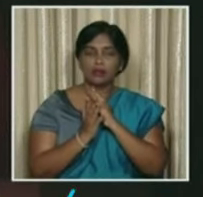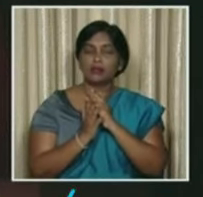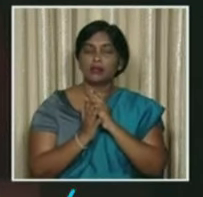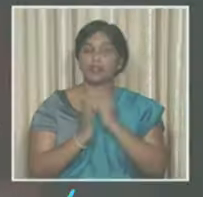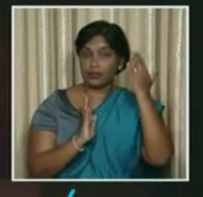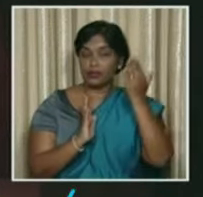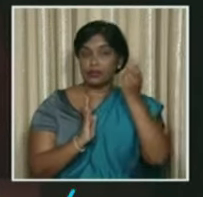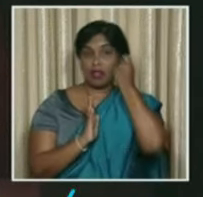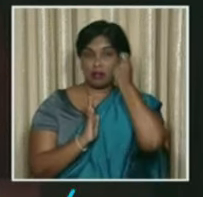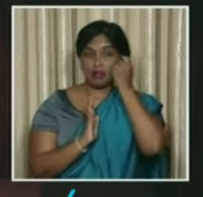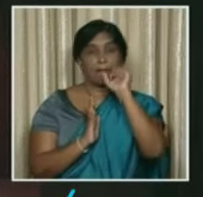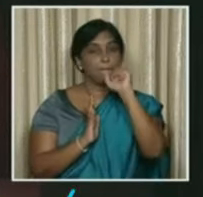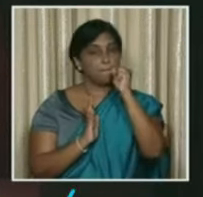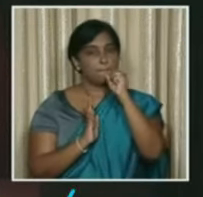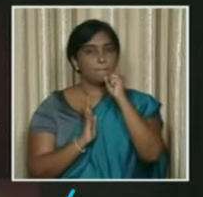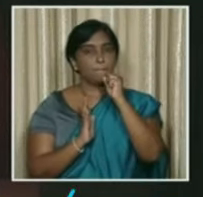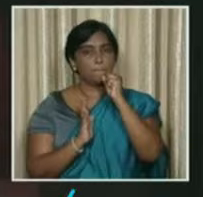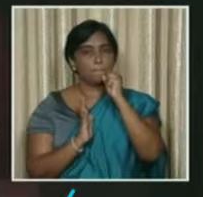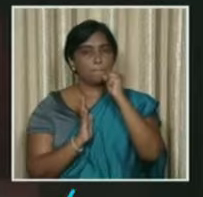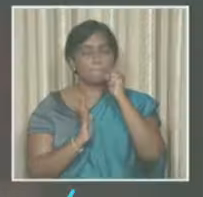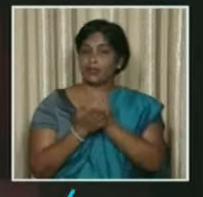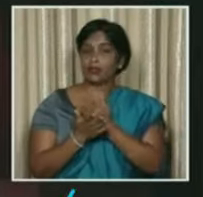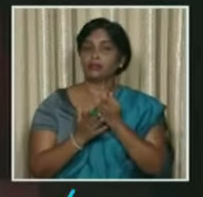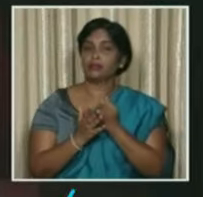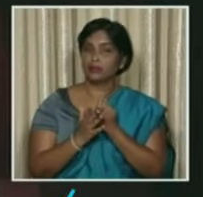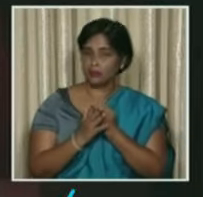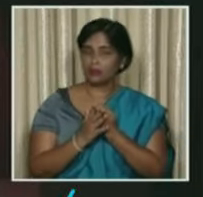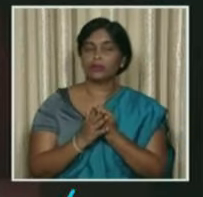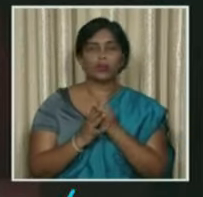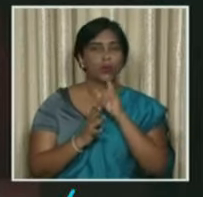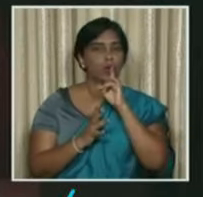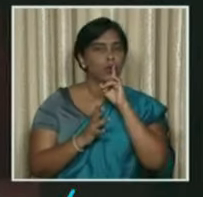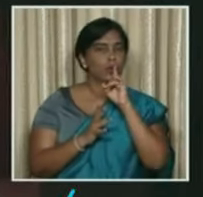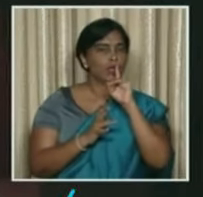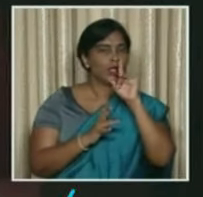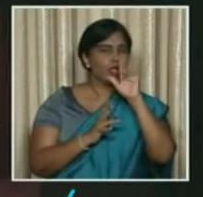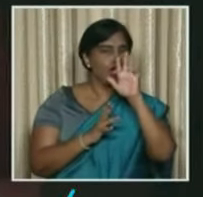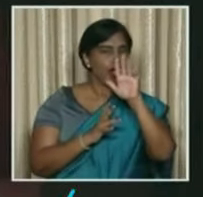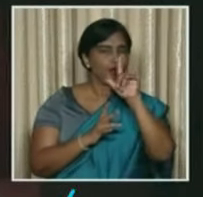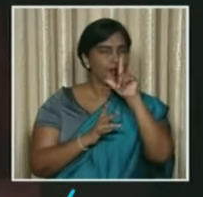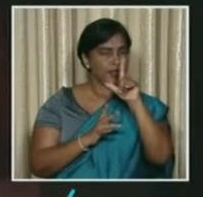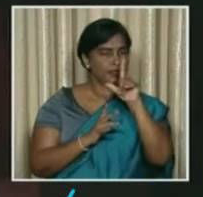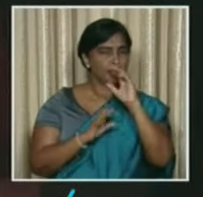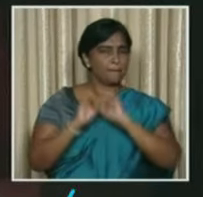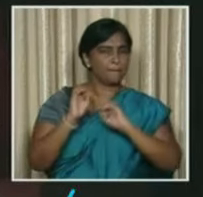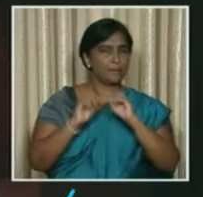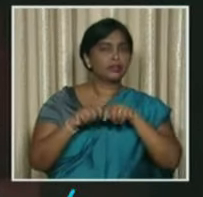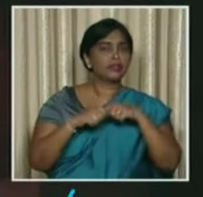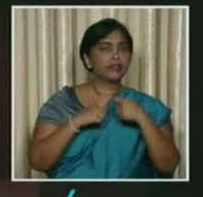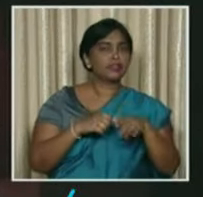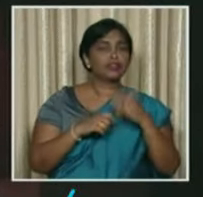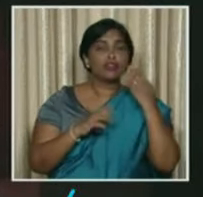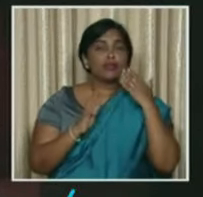Panahak Pamana, Sandaha Vinkal Pratipadanatulin, Siat Anu Hataka Pramanyak Vayakale Kumak